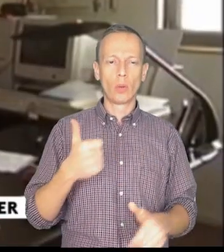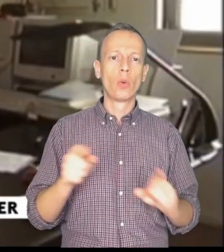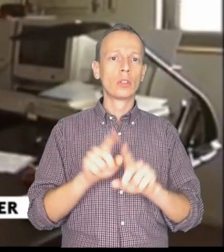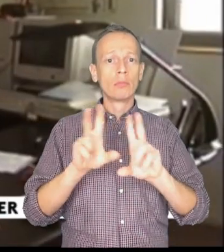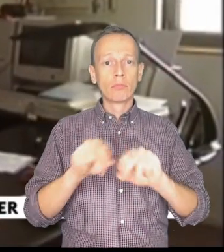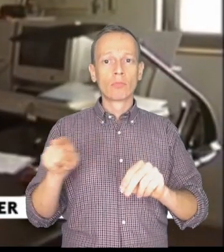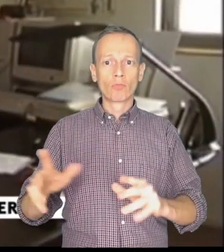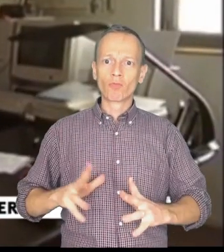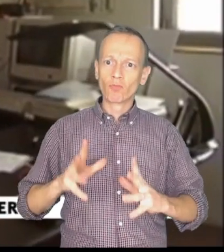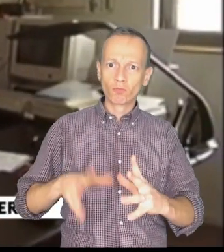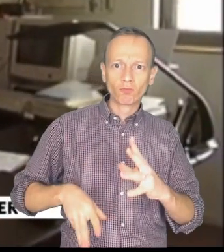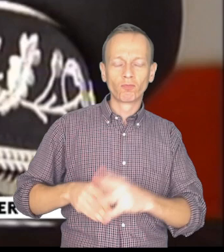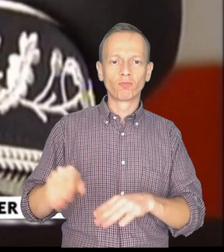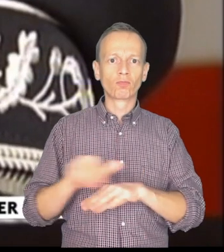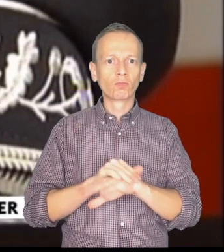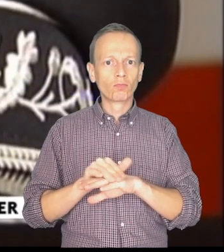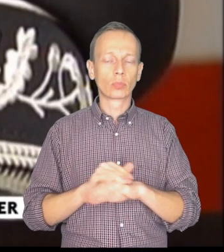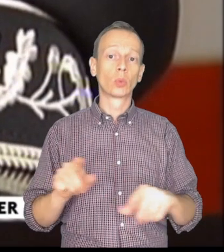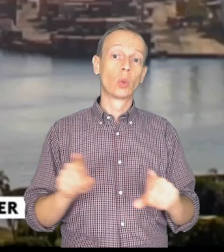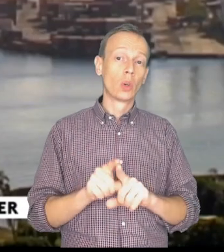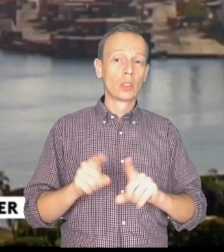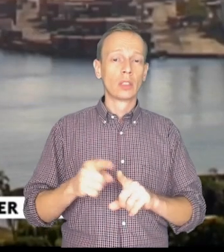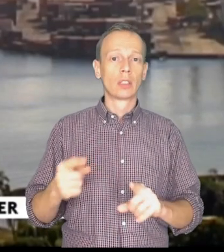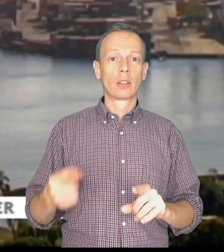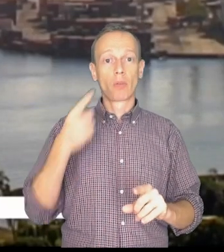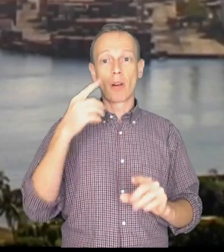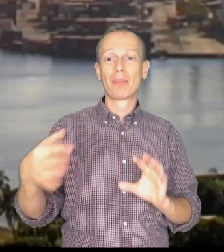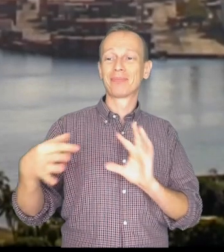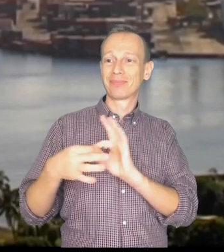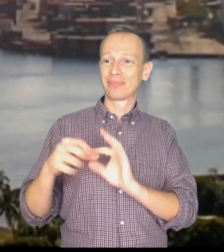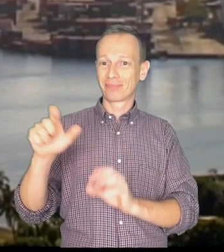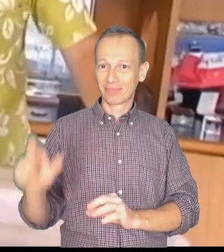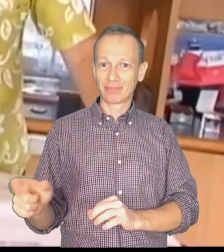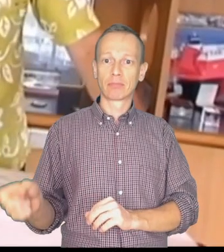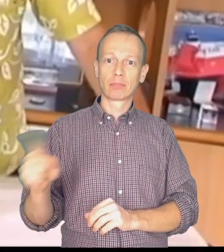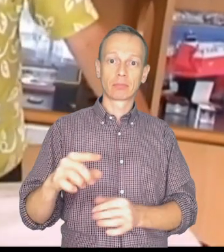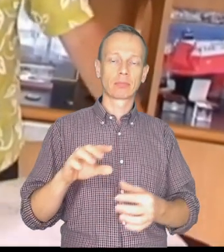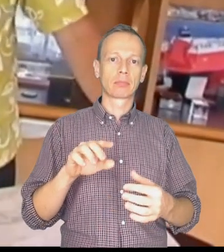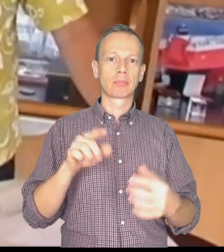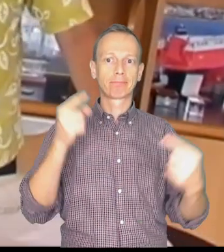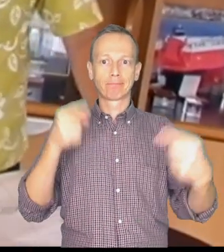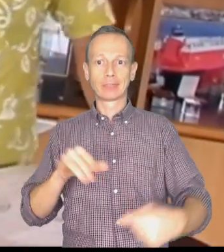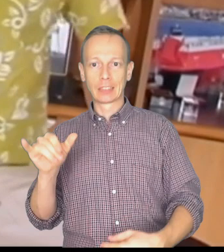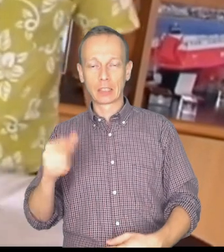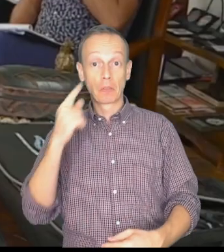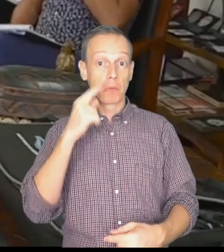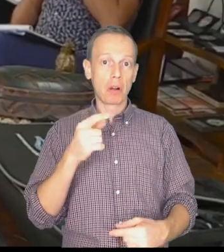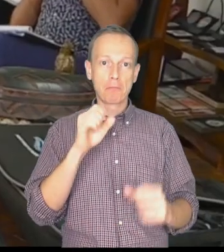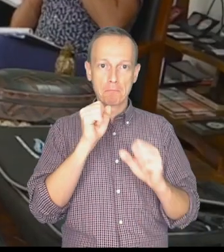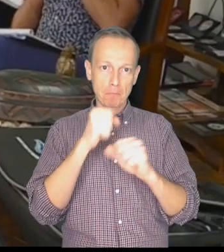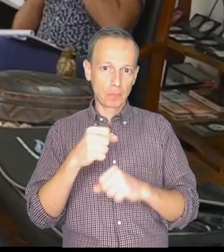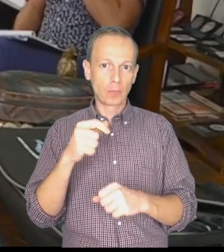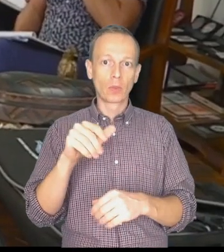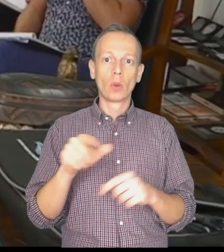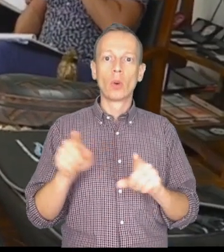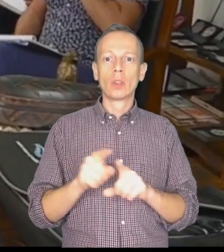aussi de son engagement politique et il sera face à un allié et un opposant dont il ignore l'identité. Avant de nous parler de son,